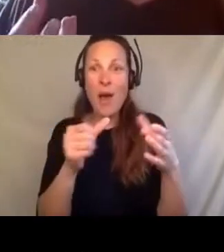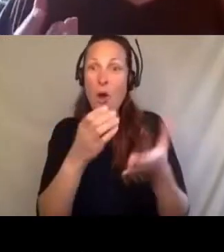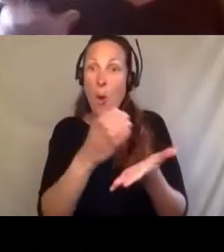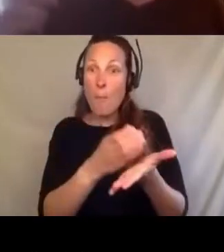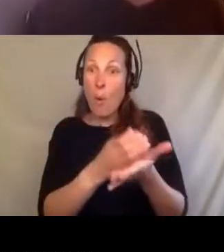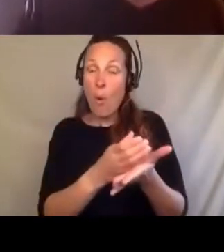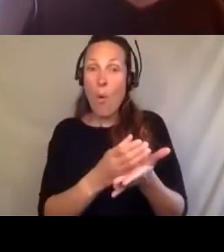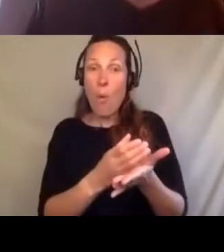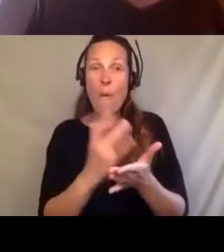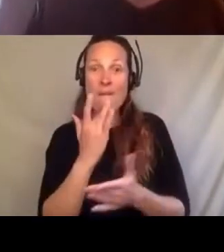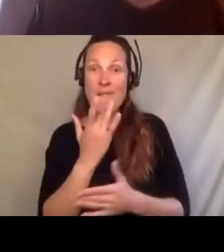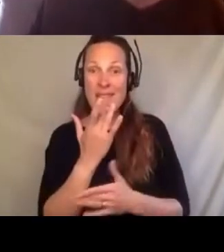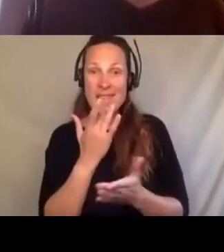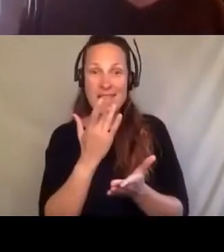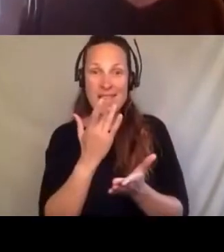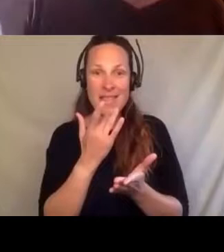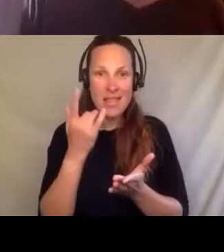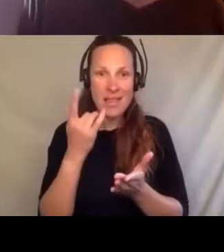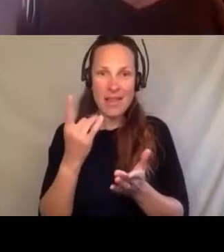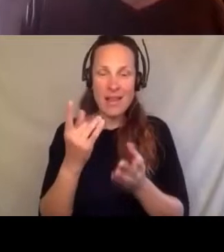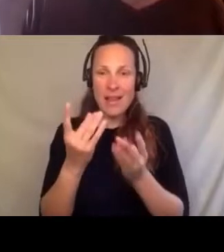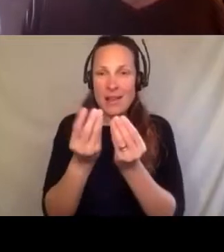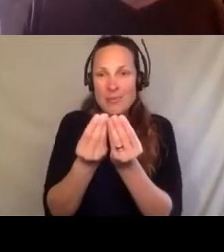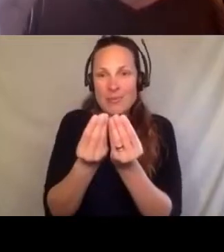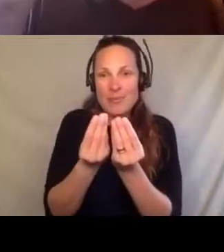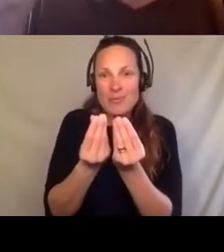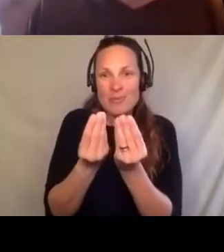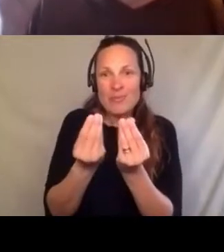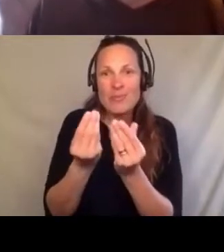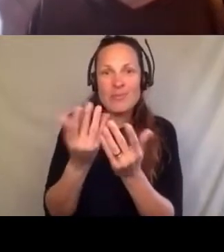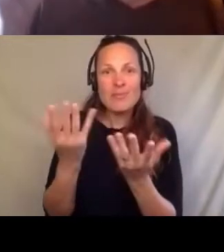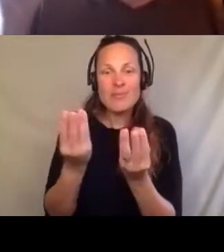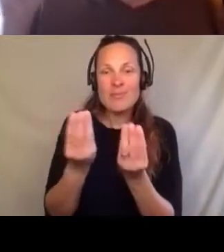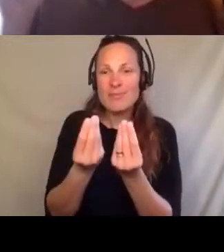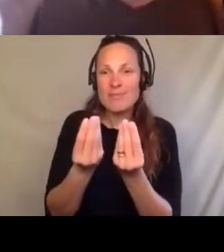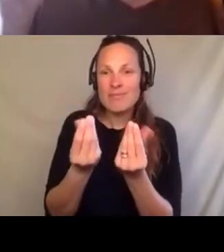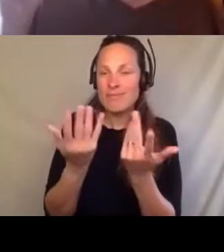vitre et frotte les petites